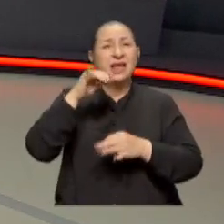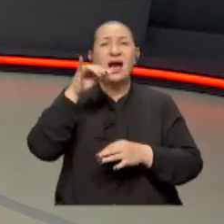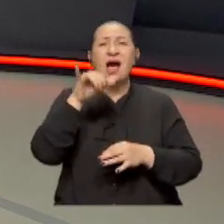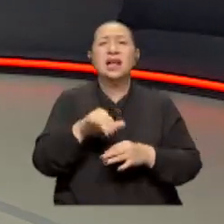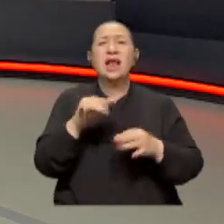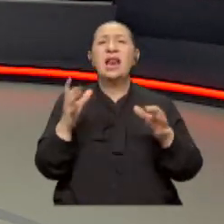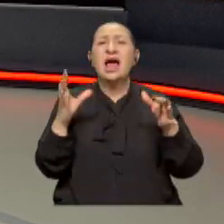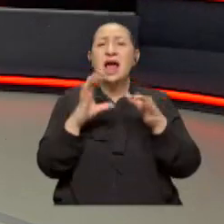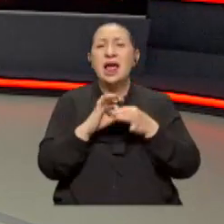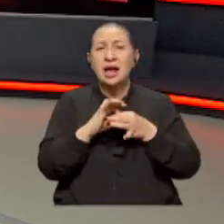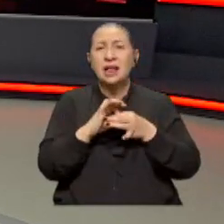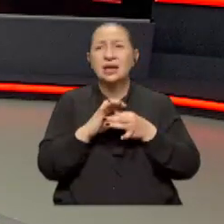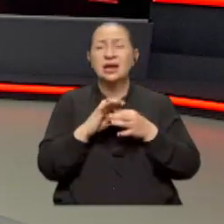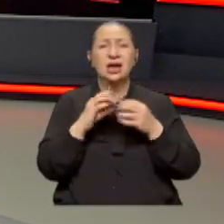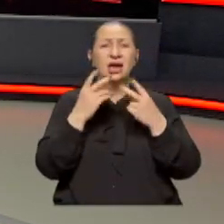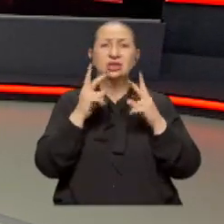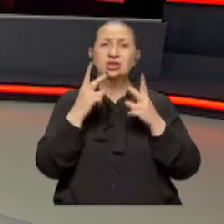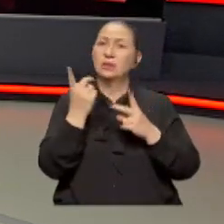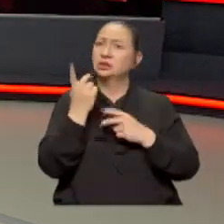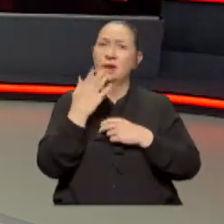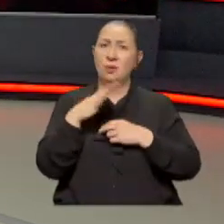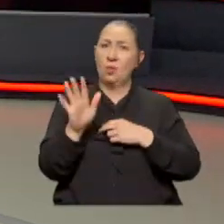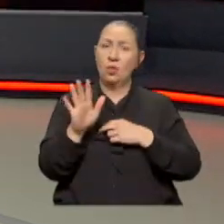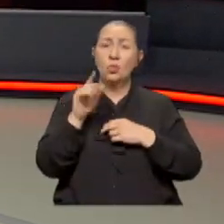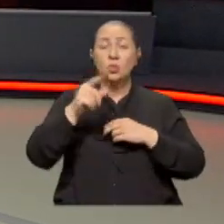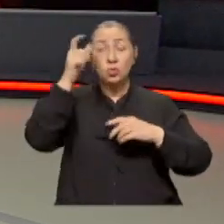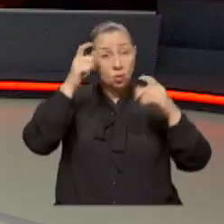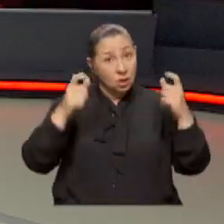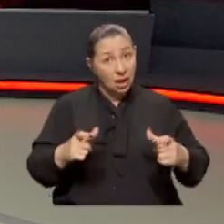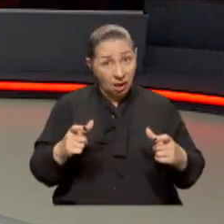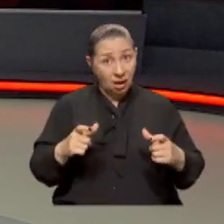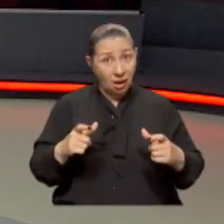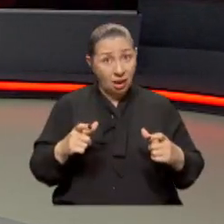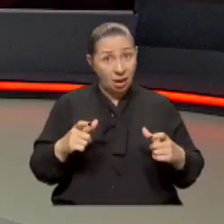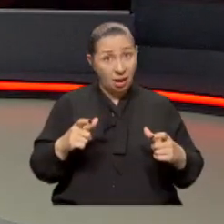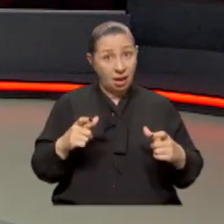filan açıklanacak bir tarafı yok. Bu ülke